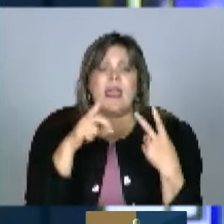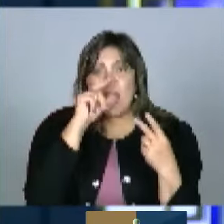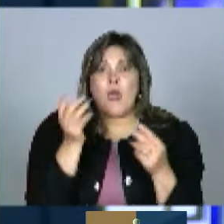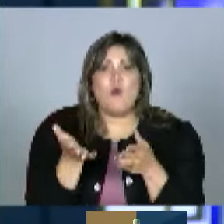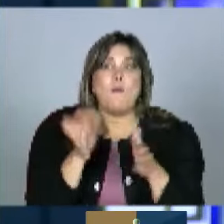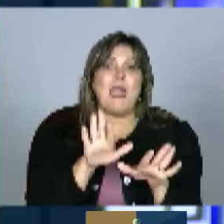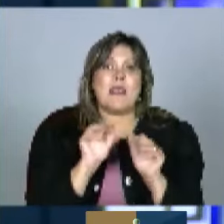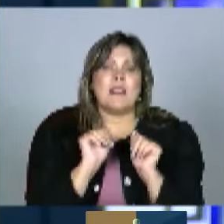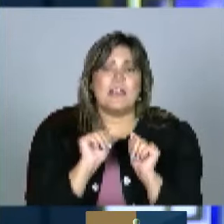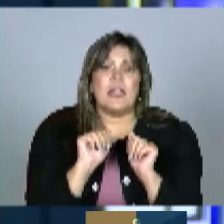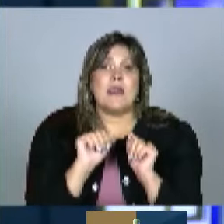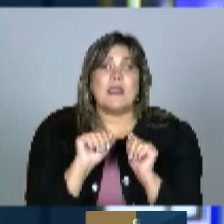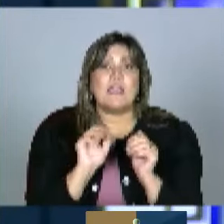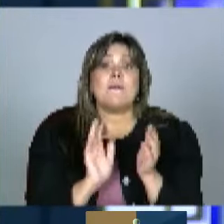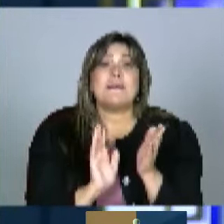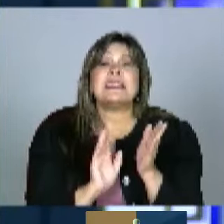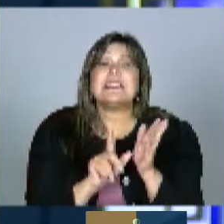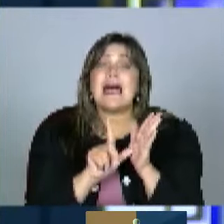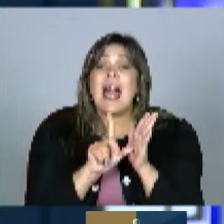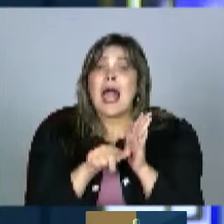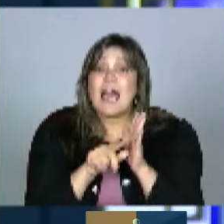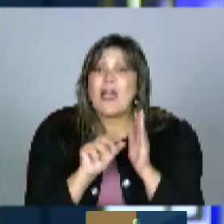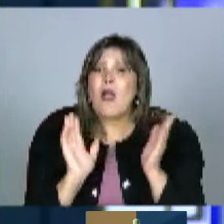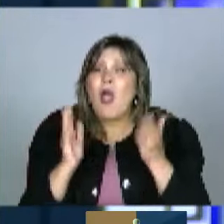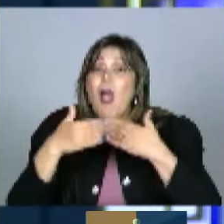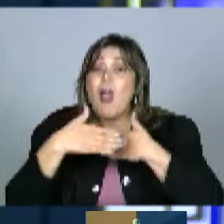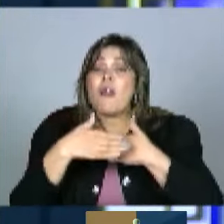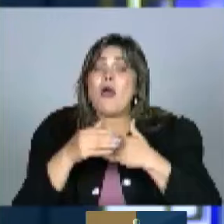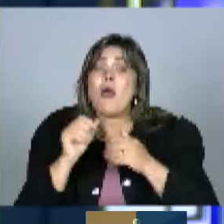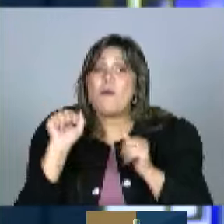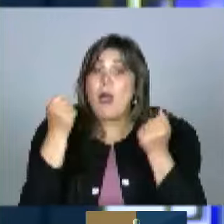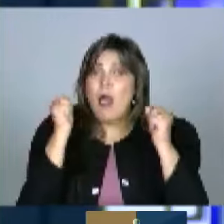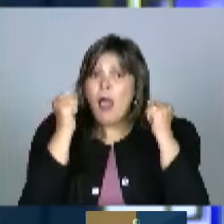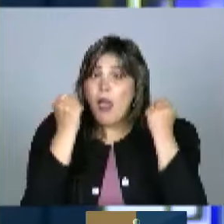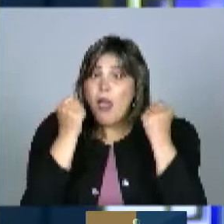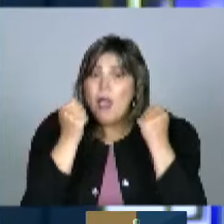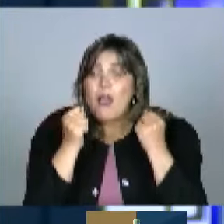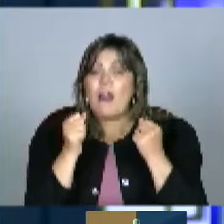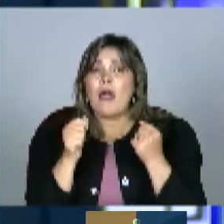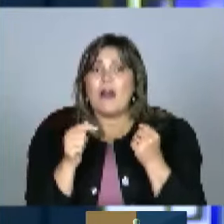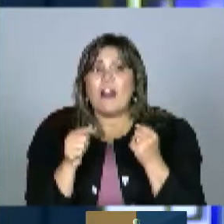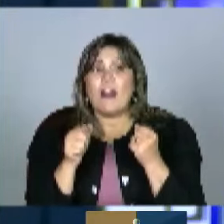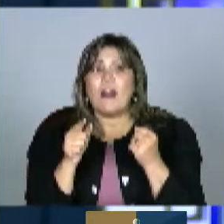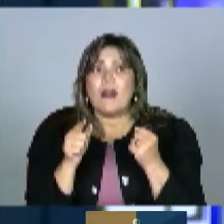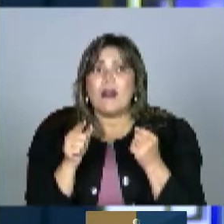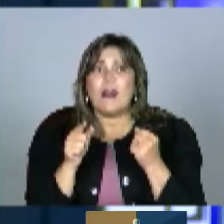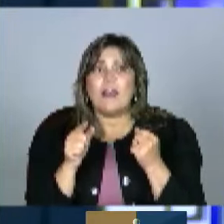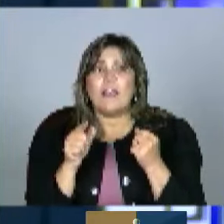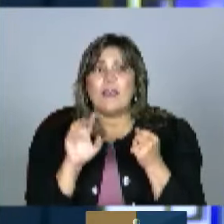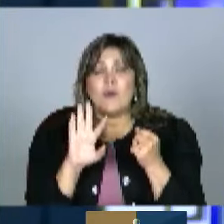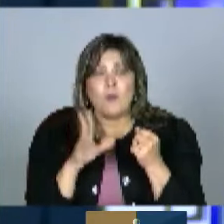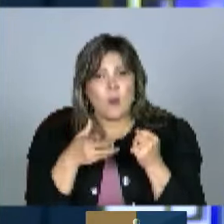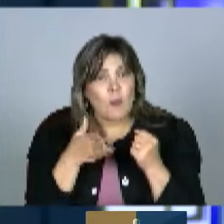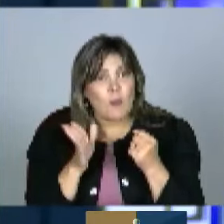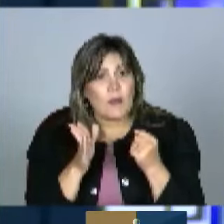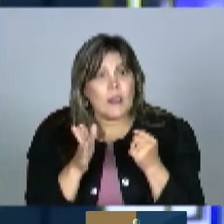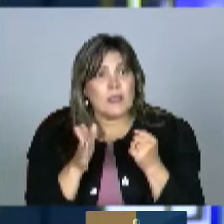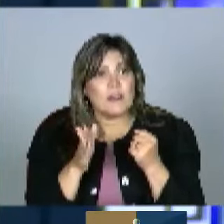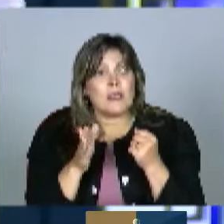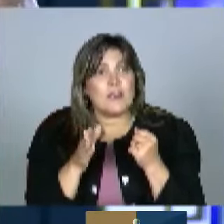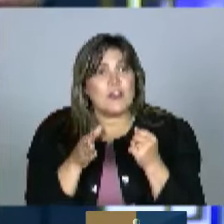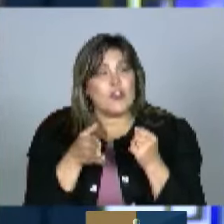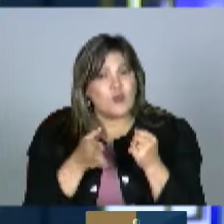ايصالات الكهرباء عداد الكهرباء بور عقده هي عايزه تعمل اشكال معاهم ممكن هي تجيب ما